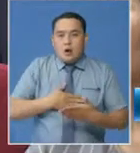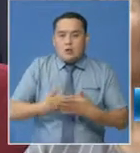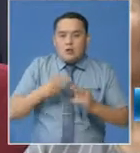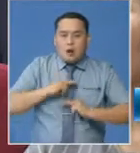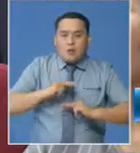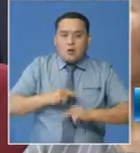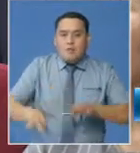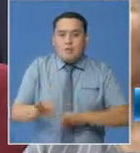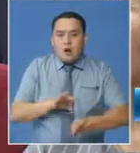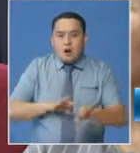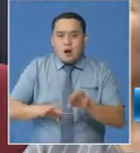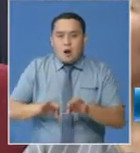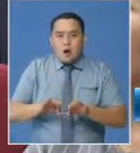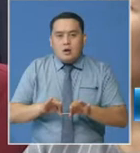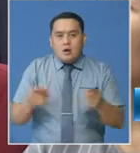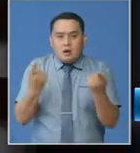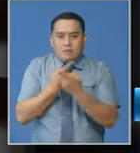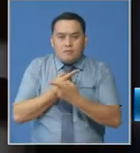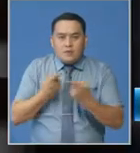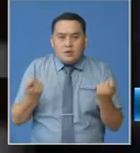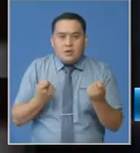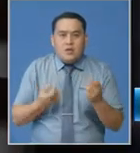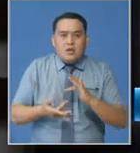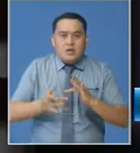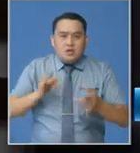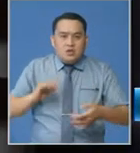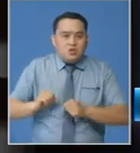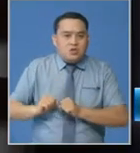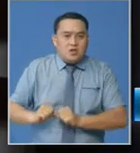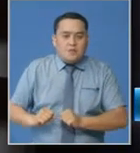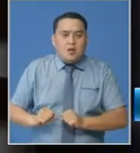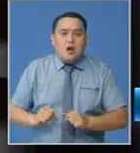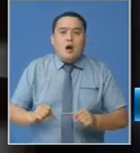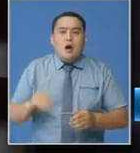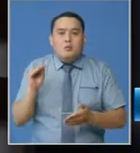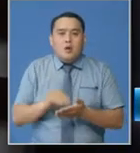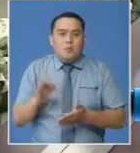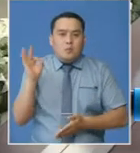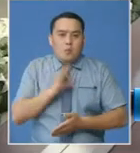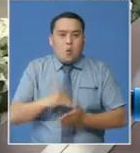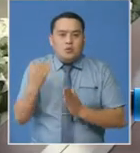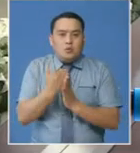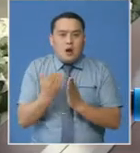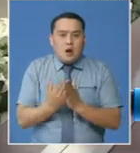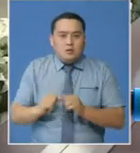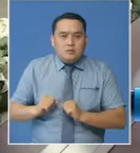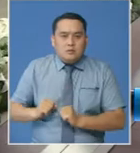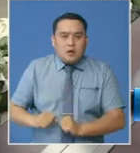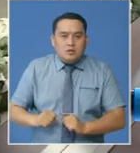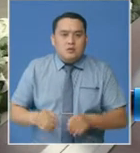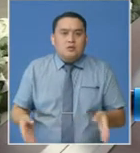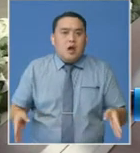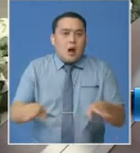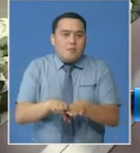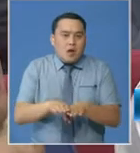работают такие проекты, как «Реинформобиль», «Фокус-стоп» и «Интернет-защита». Отметив пользу программы «Киберщит», при помощи которой